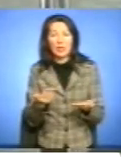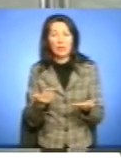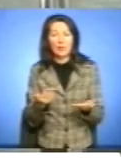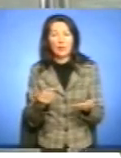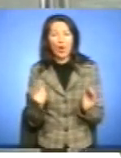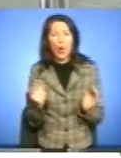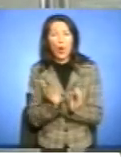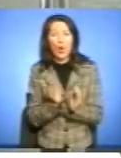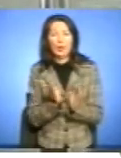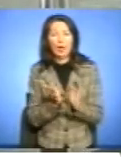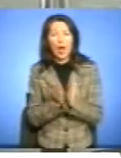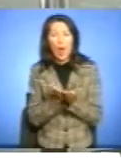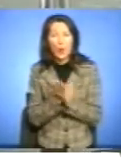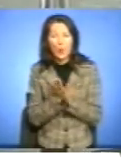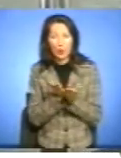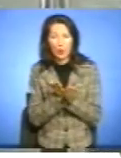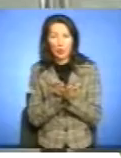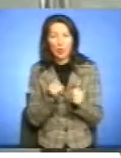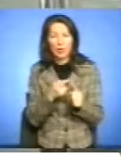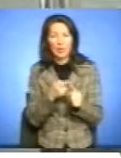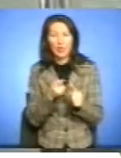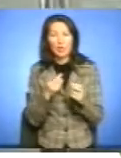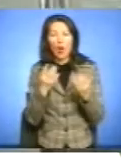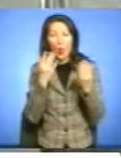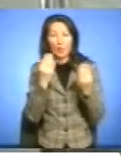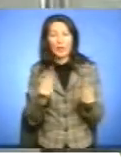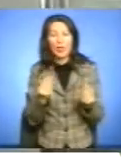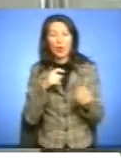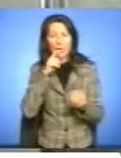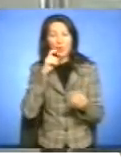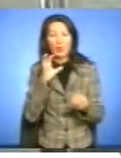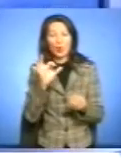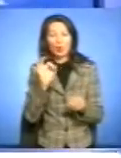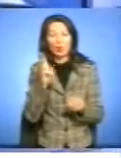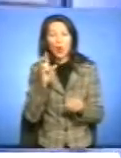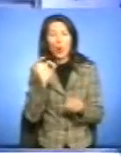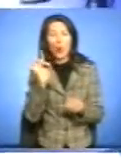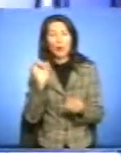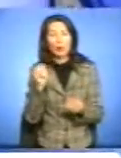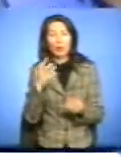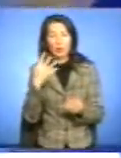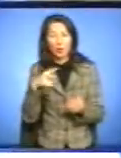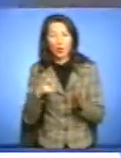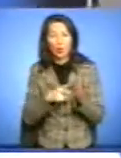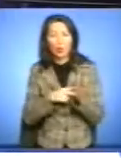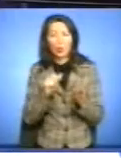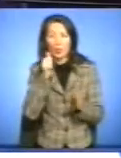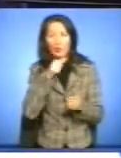коротка брошура, називається «У день української соборності», датована 1947 роком.